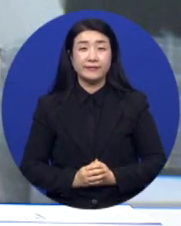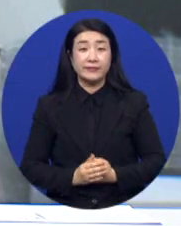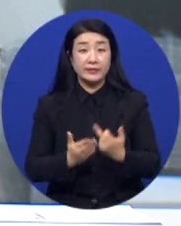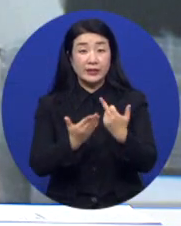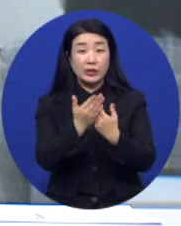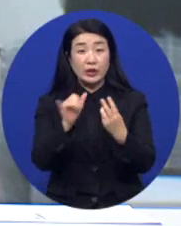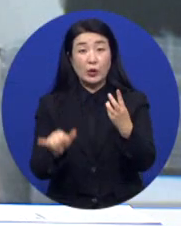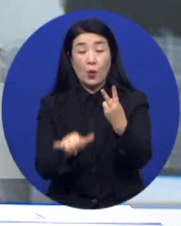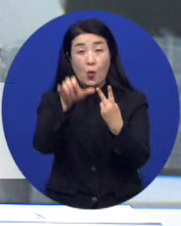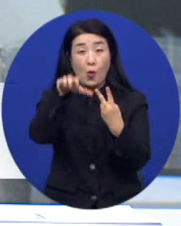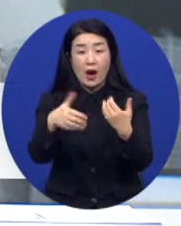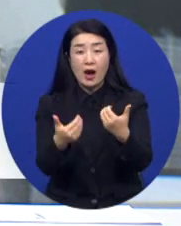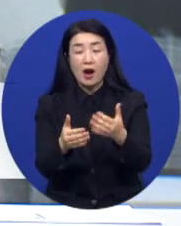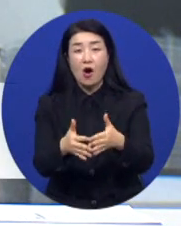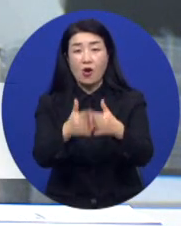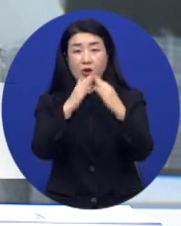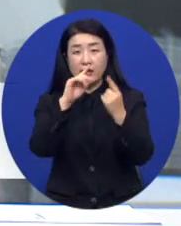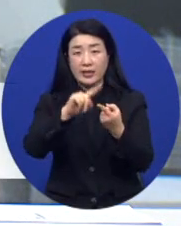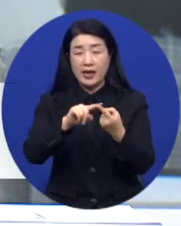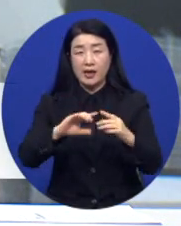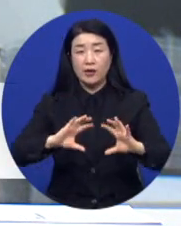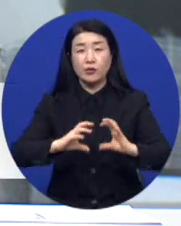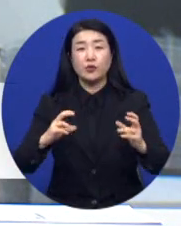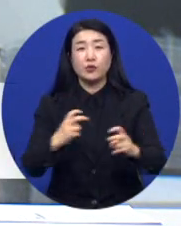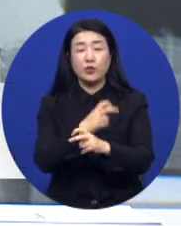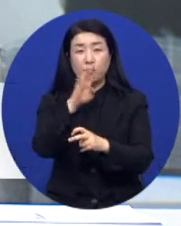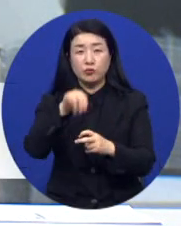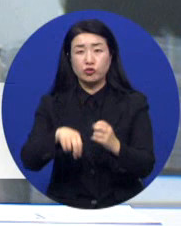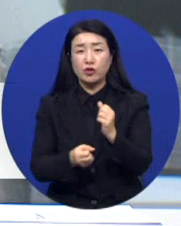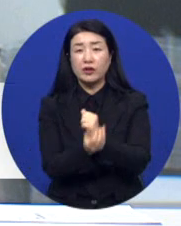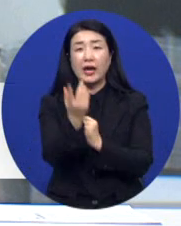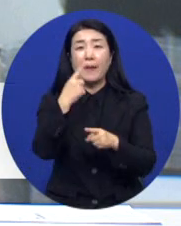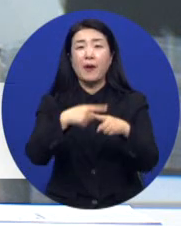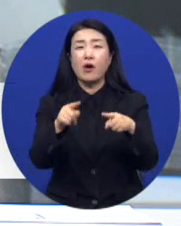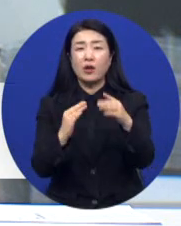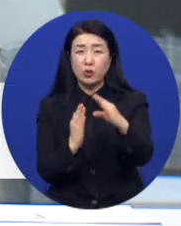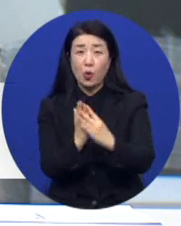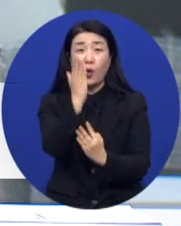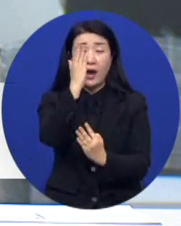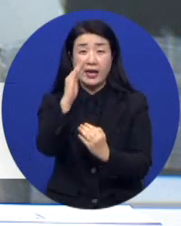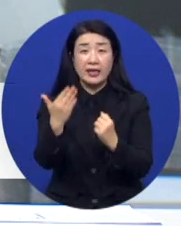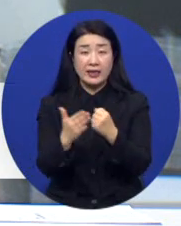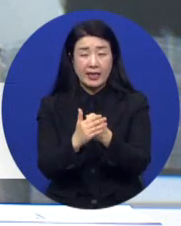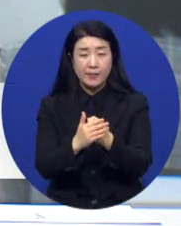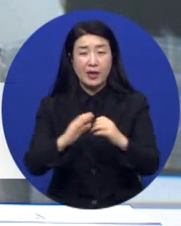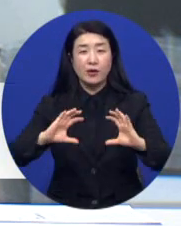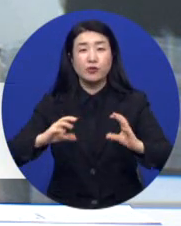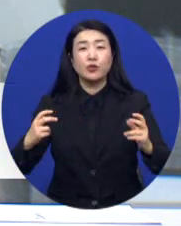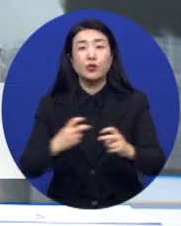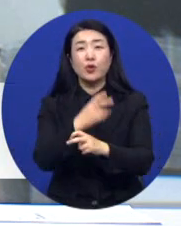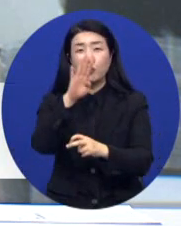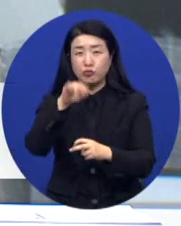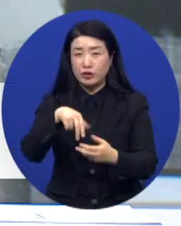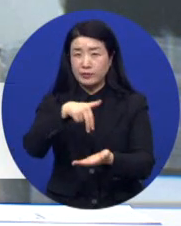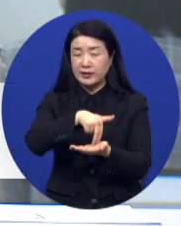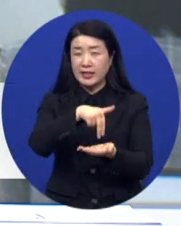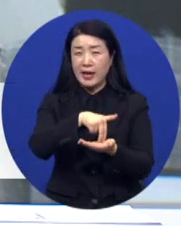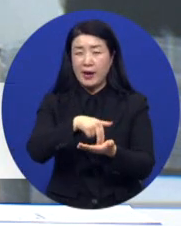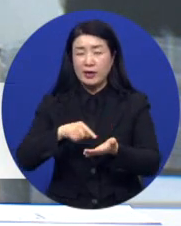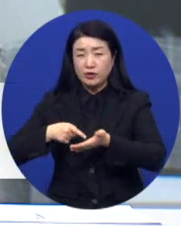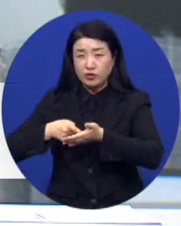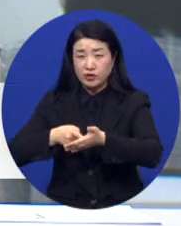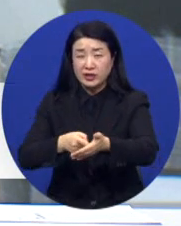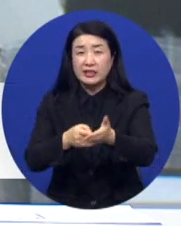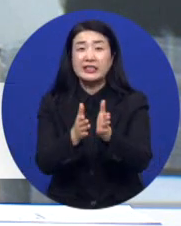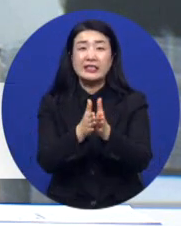제주 제2공항 건설이 환경부의 전략 환경 영향평가를 통과하면서 국토교통부가 본격적인